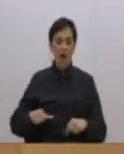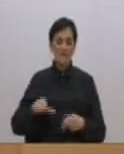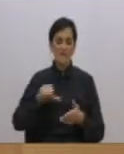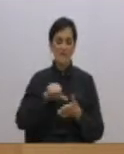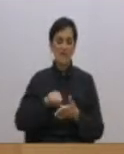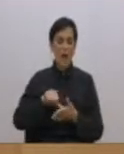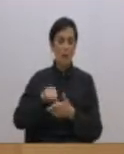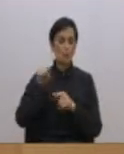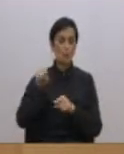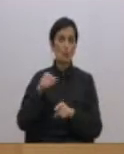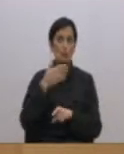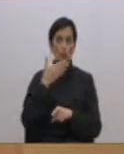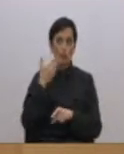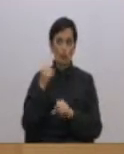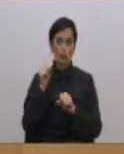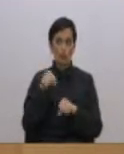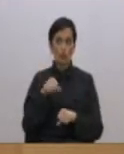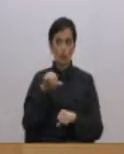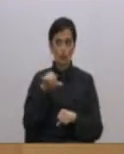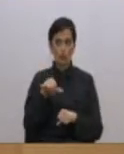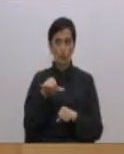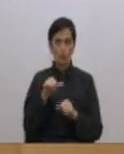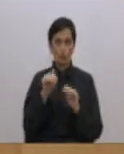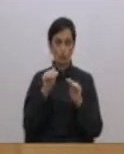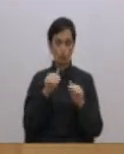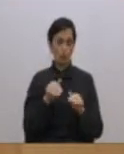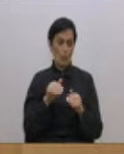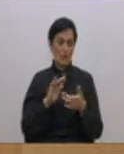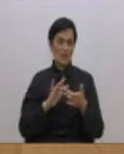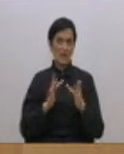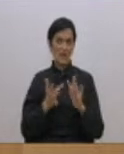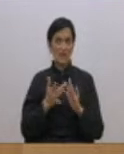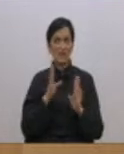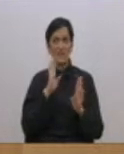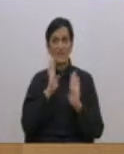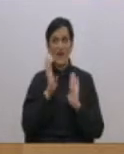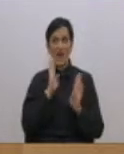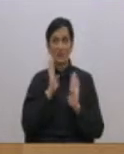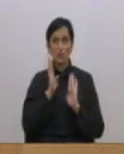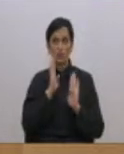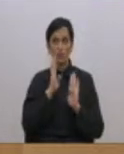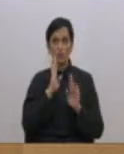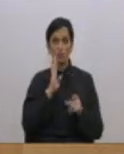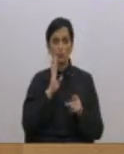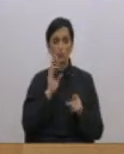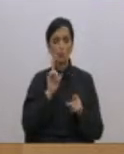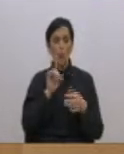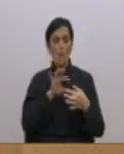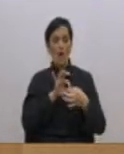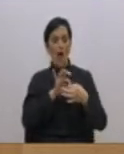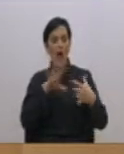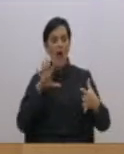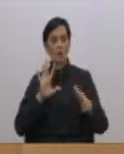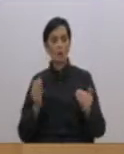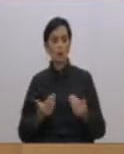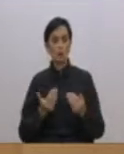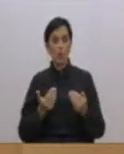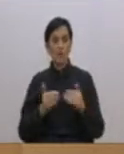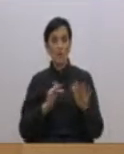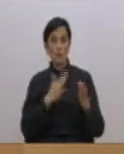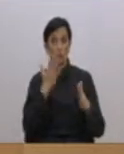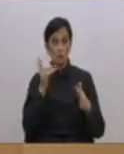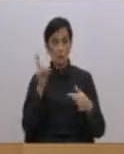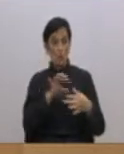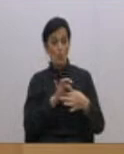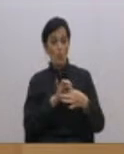შემდეგ, არის შესაძლებელი რომ მათ ქონდეს ცნობა პრობიტად ინტერნეტზე, ფეისბუქზე, რომ უბრალოდ არ მოწყდნენ იმ ცხოვრებას, რომელიც მიდის, იმიტომ რომ თუ ის